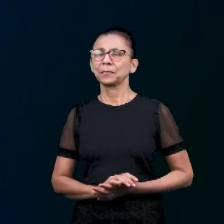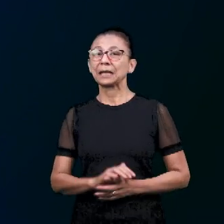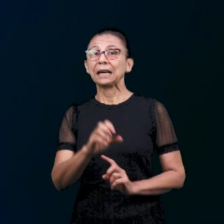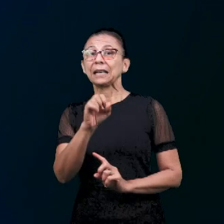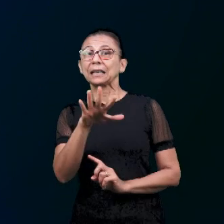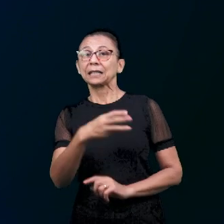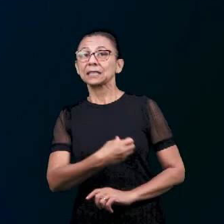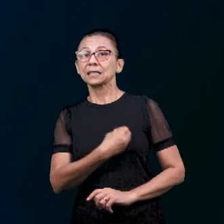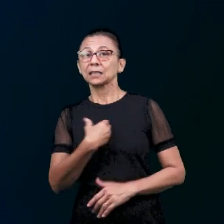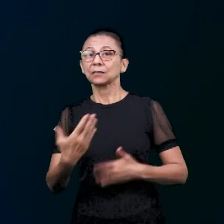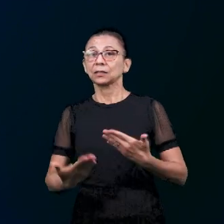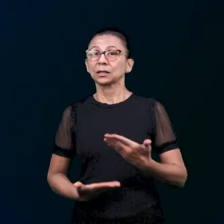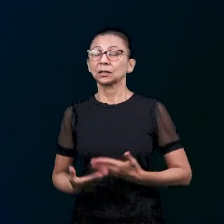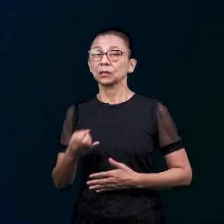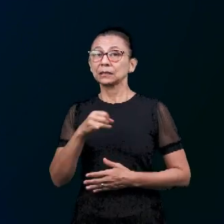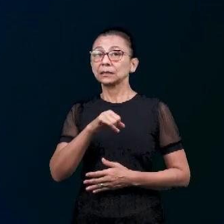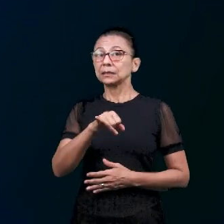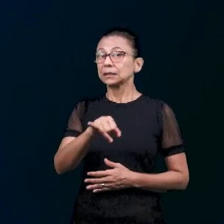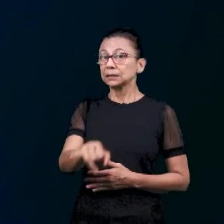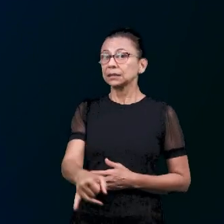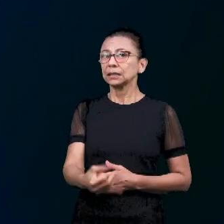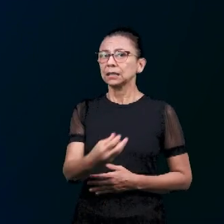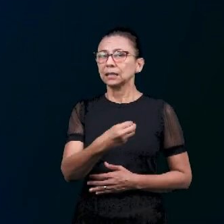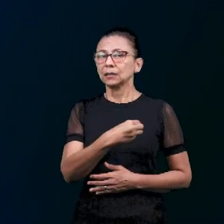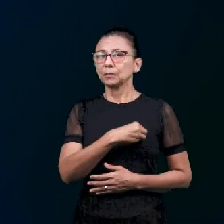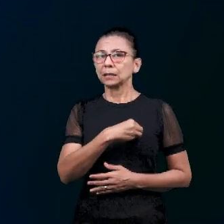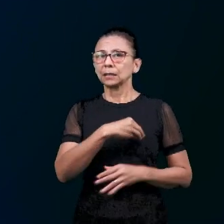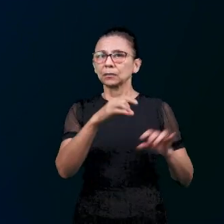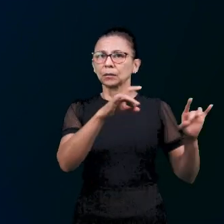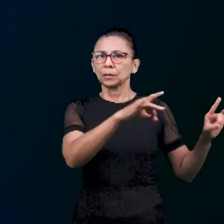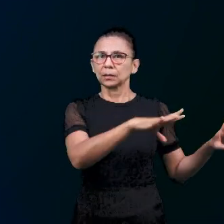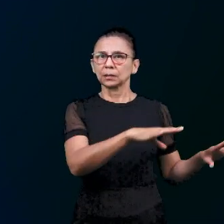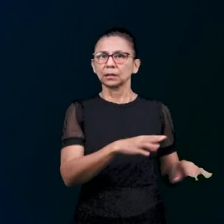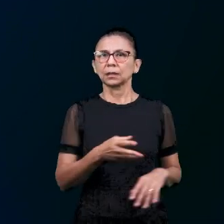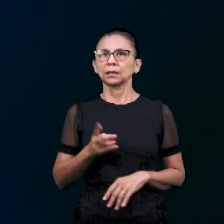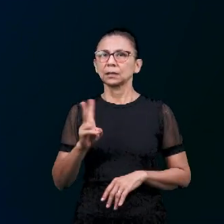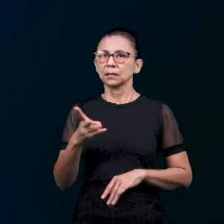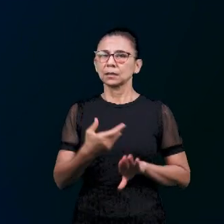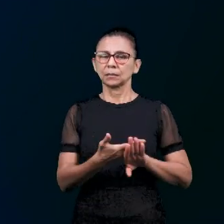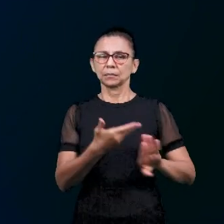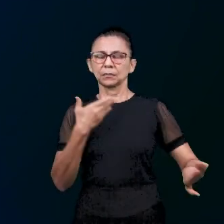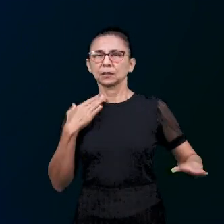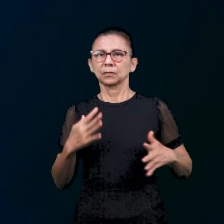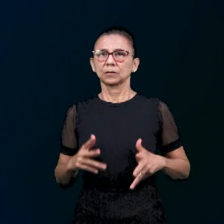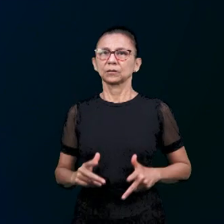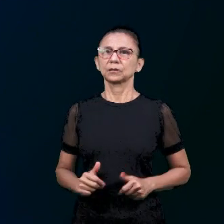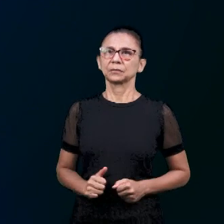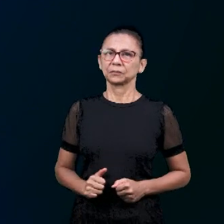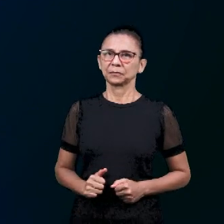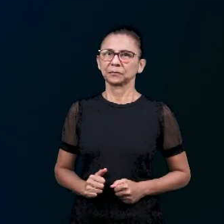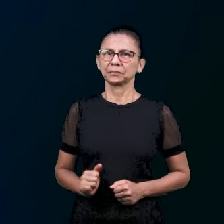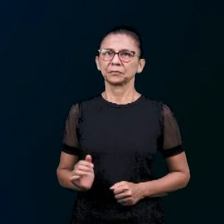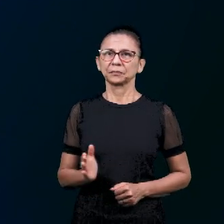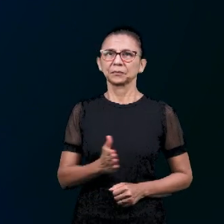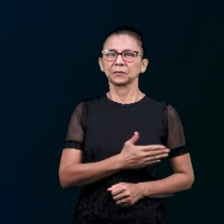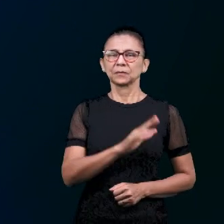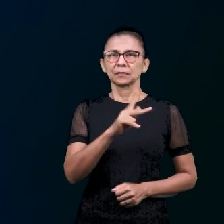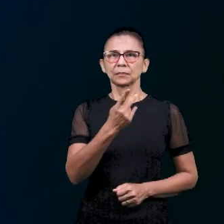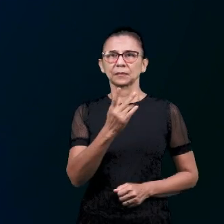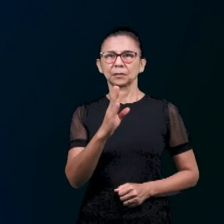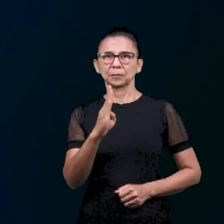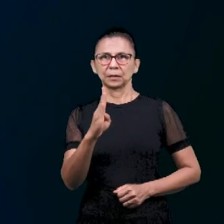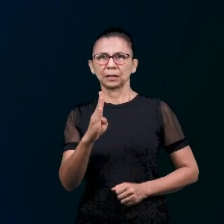renie à soi-même en ayant une vie en sanctification. Selon c'est écrit en Hébreu, chapitre 12,